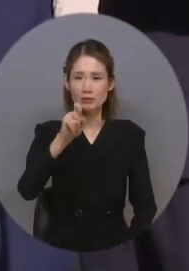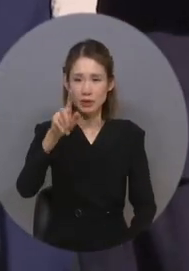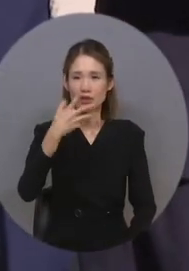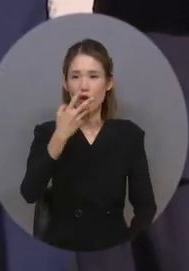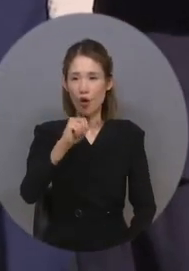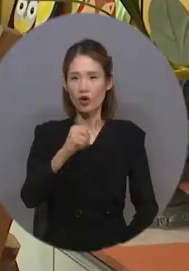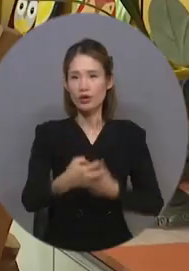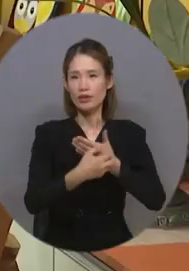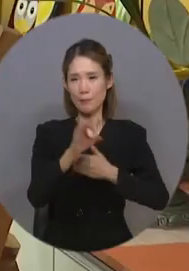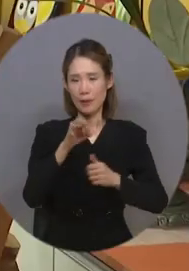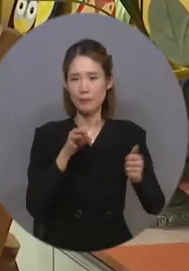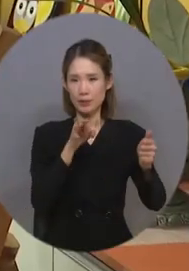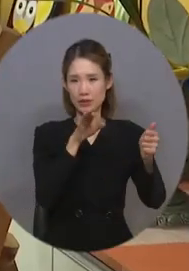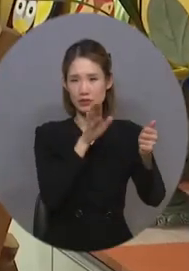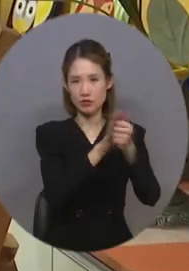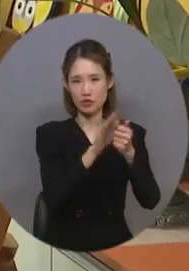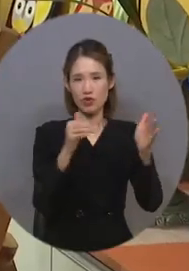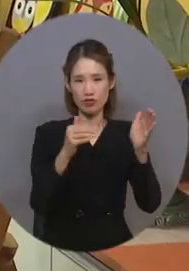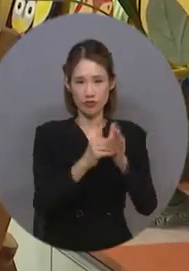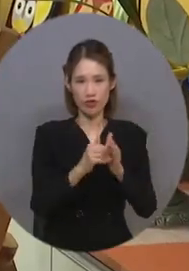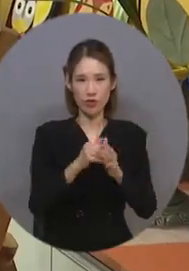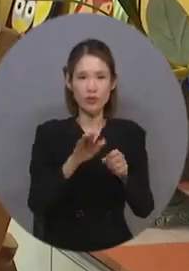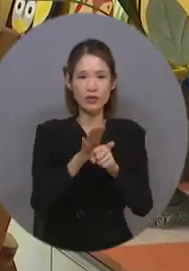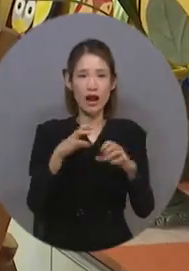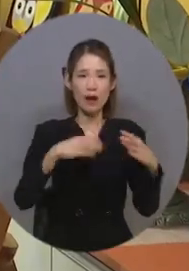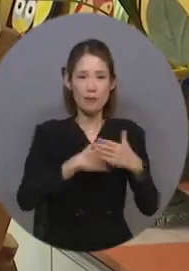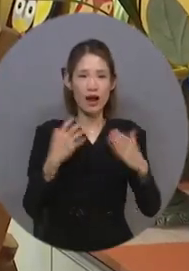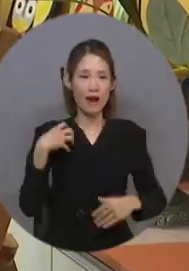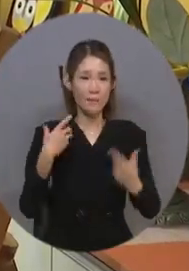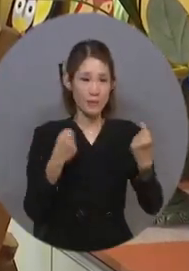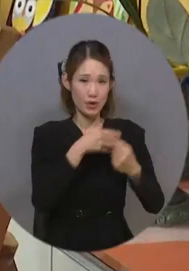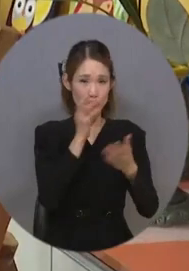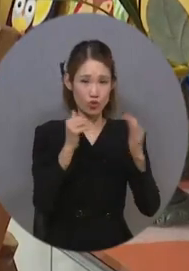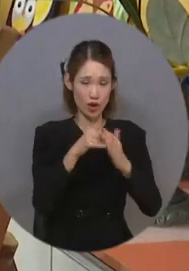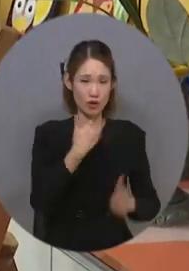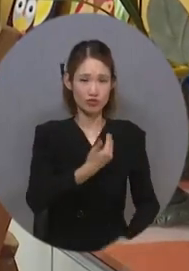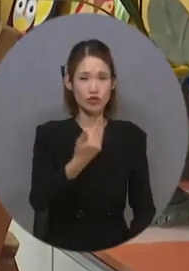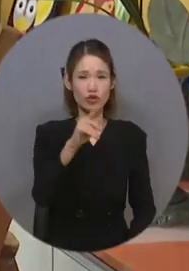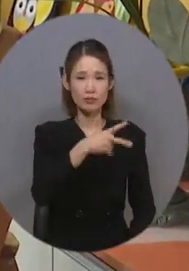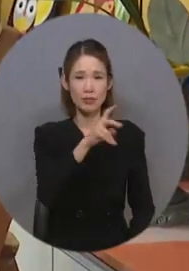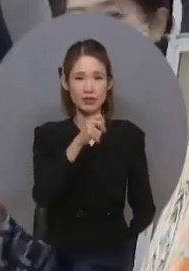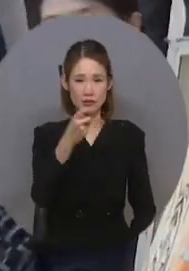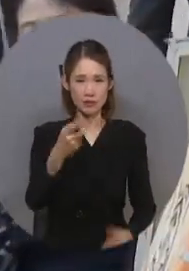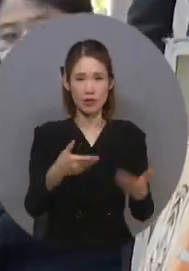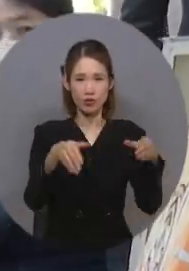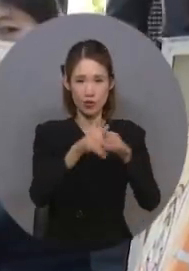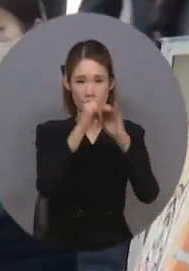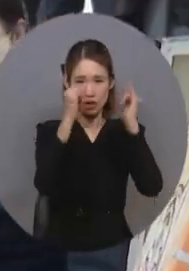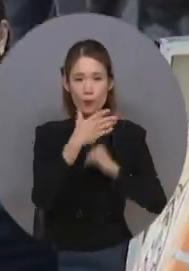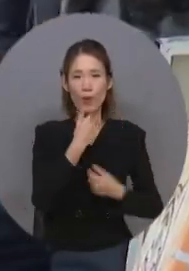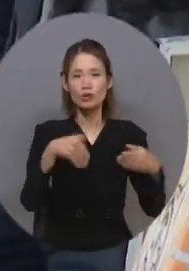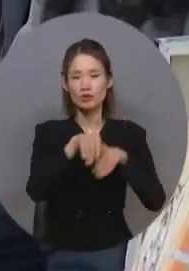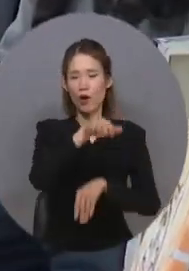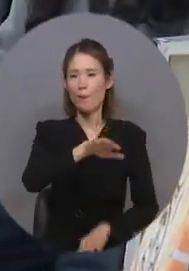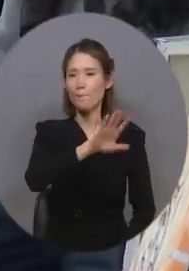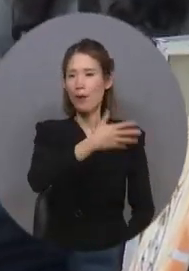지원합니다 이와 함께 사랑방 역할을 하는 경로당 9212개소와 사회복지시설